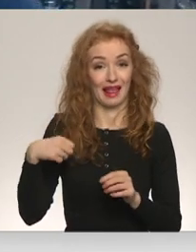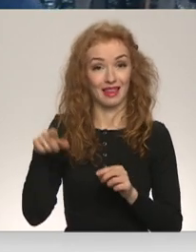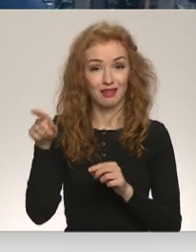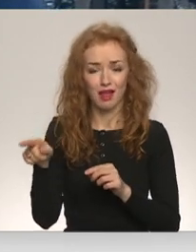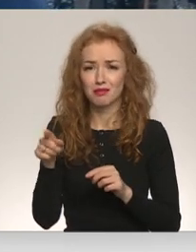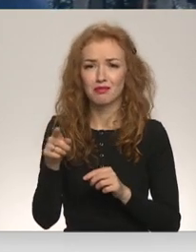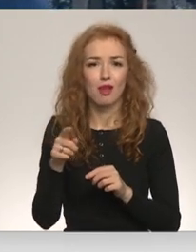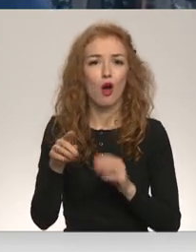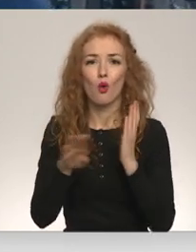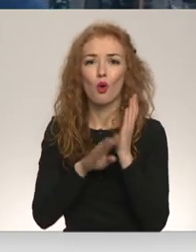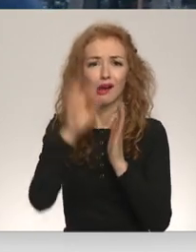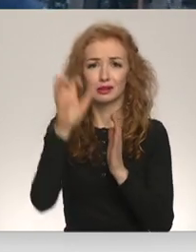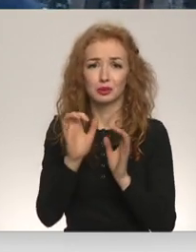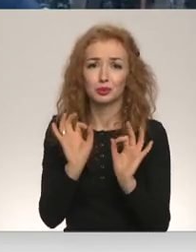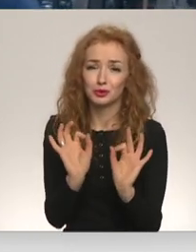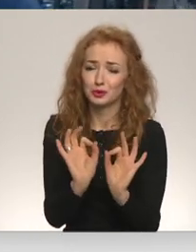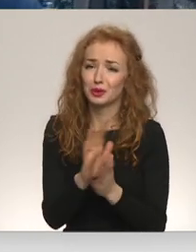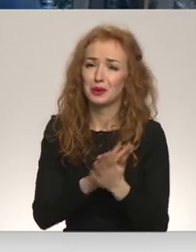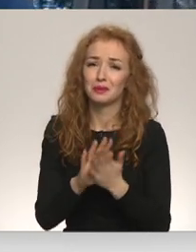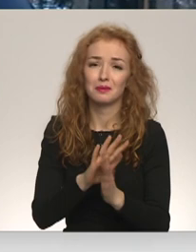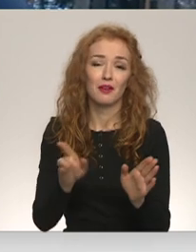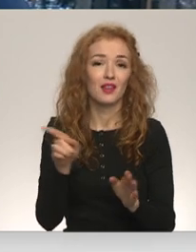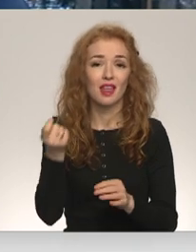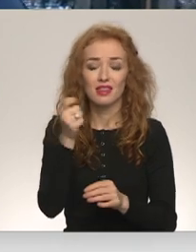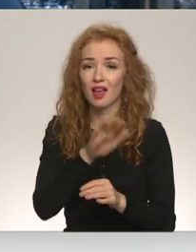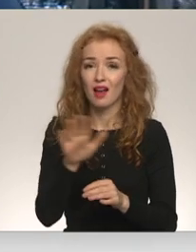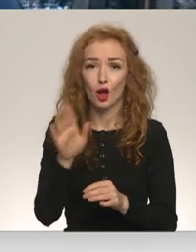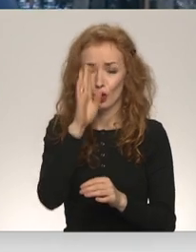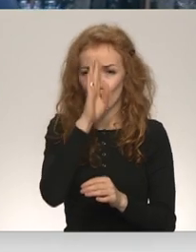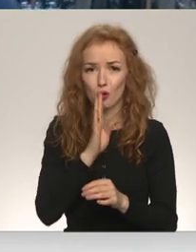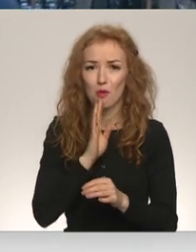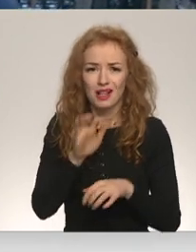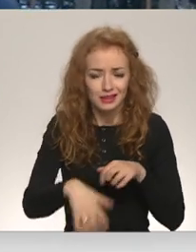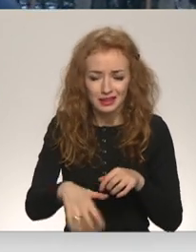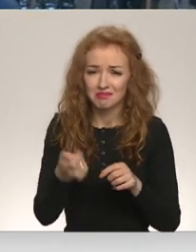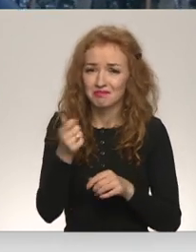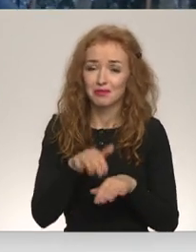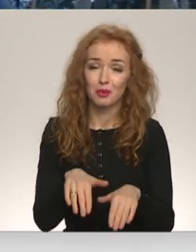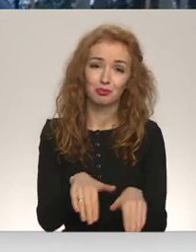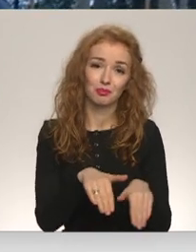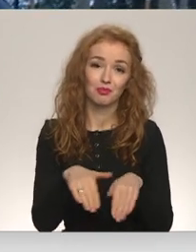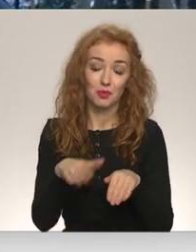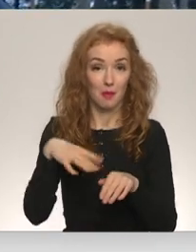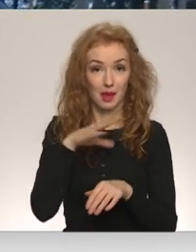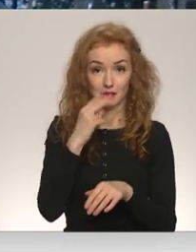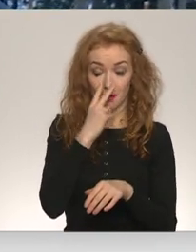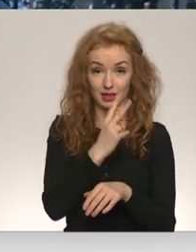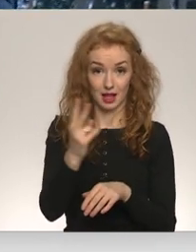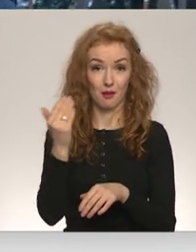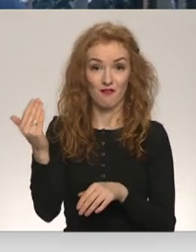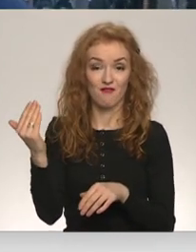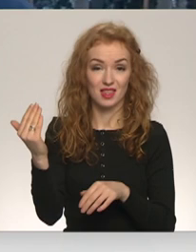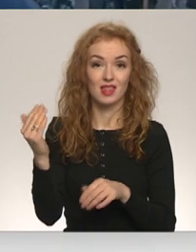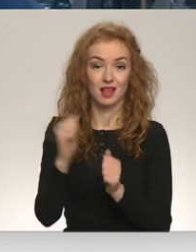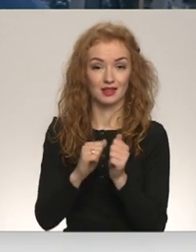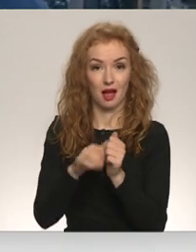nevienā kokam mizu noskrāpējusi. Viņa nav nekad mūžā nevienu nopietnu bedri izrakusi. Un, ja mēs tā paskatāmies, tad viņas voljers ir